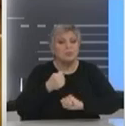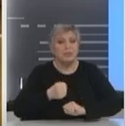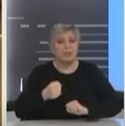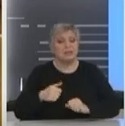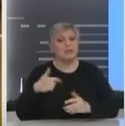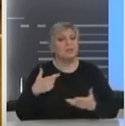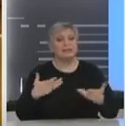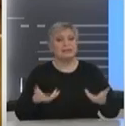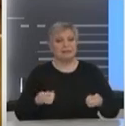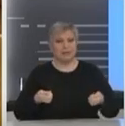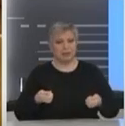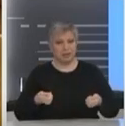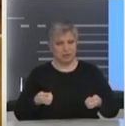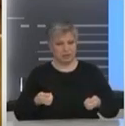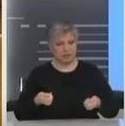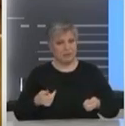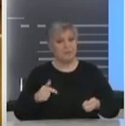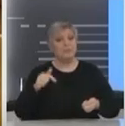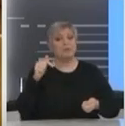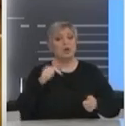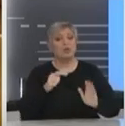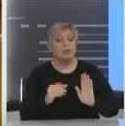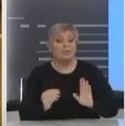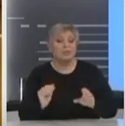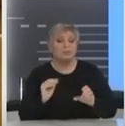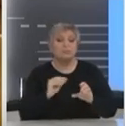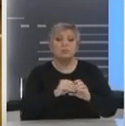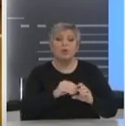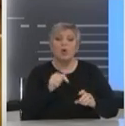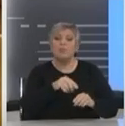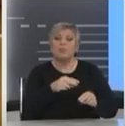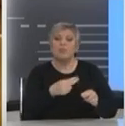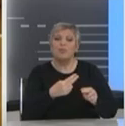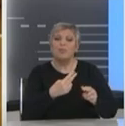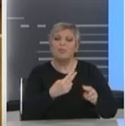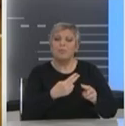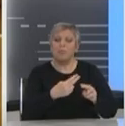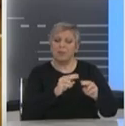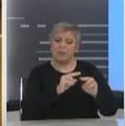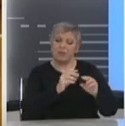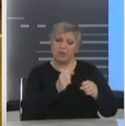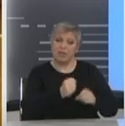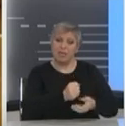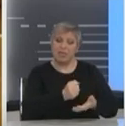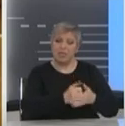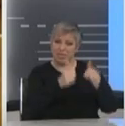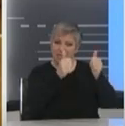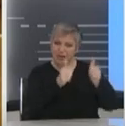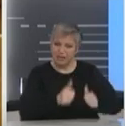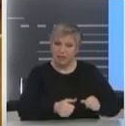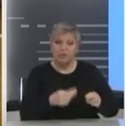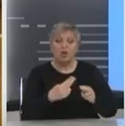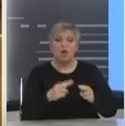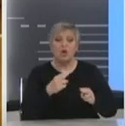να ενταχθεί και εντάχθηκε σχετική αναφορά στη διακήρυξη της Ρώμης, σας θυμίζω ότι είχαμε μαζί μας τότε μόνο